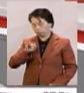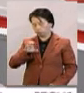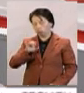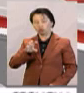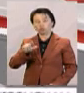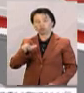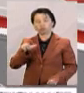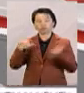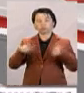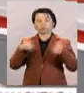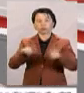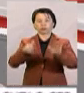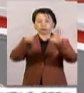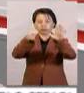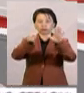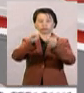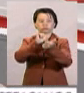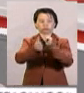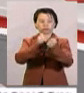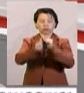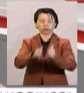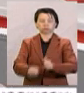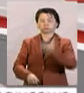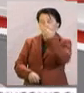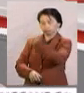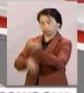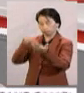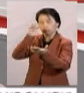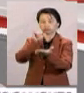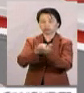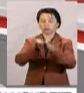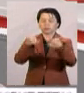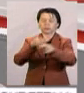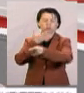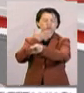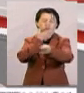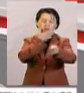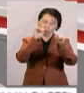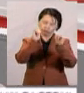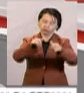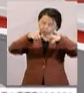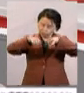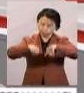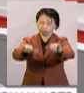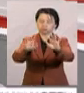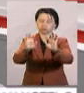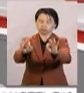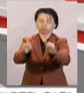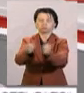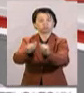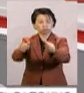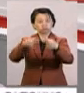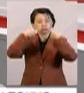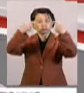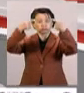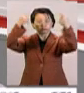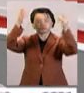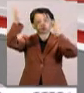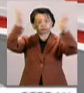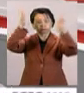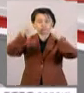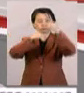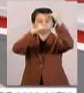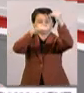selepas beraksi di 6 temasya itu. Beliau yakin pemain muda mampu mengekalkan prestasi cemerlang di negara